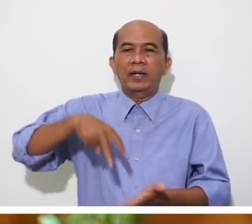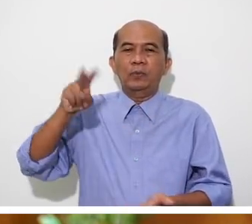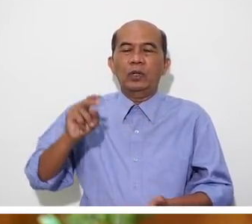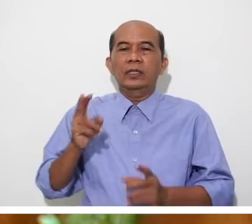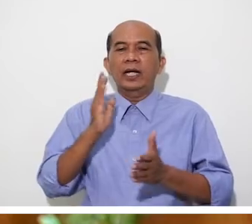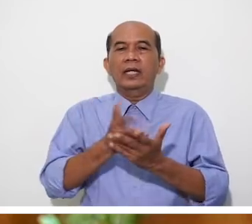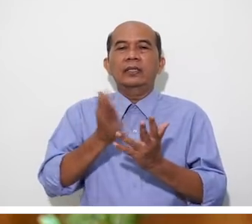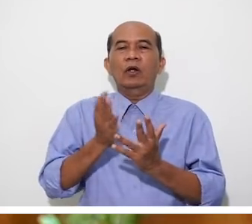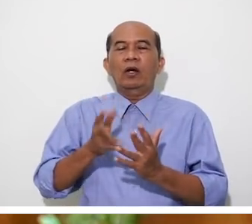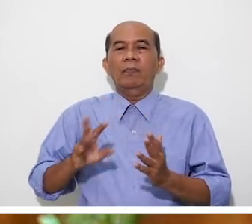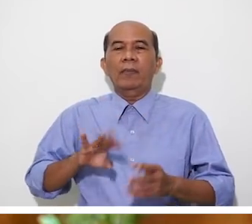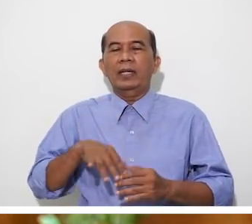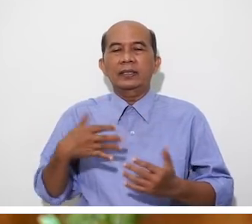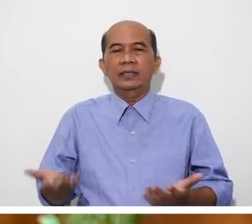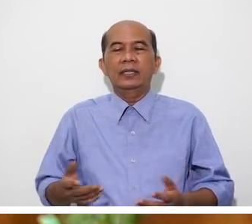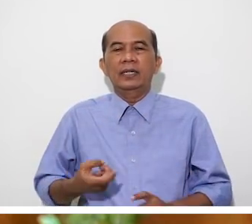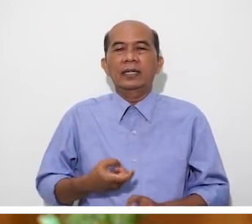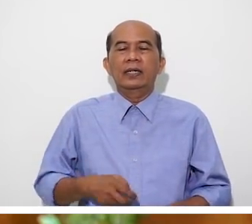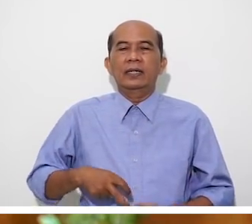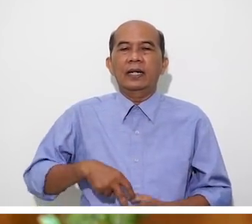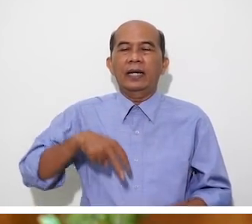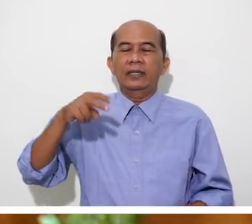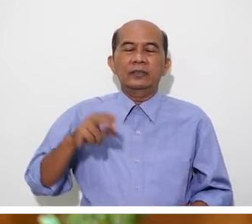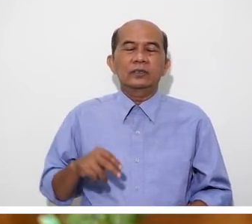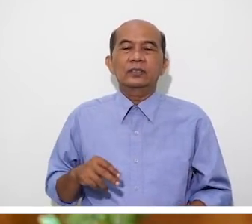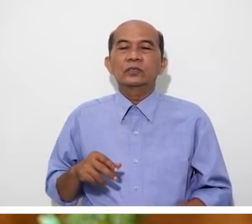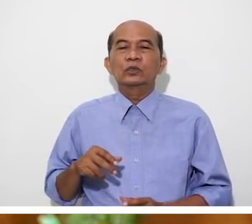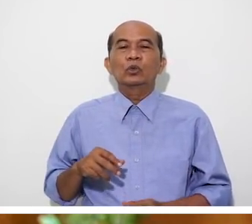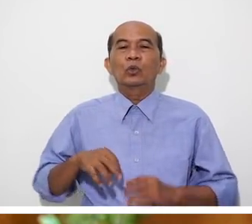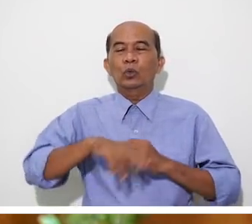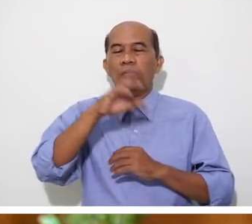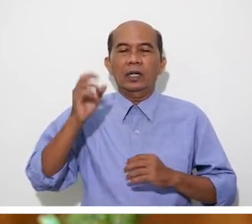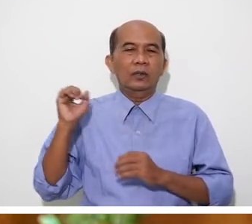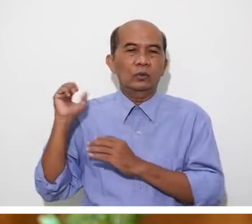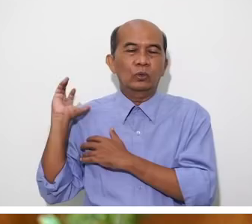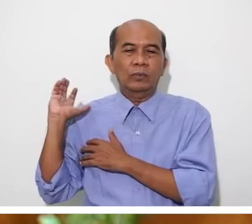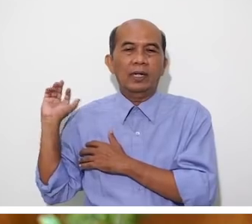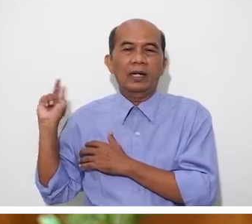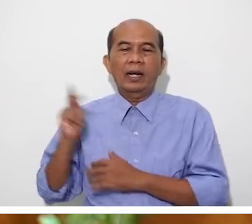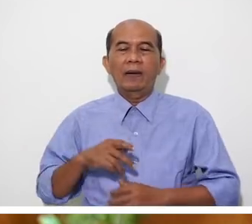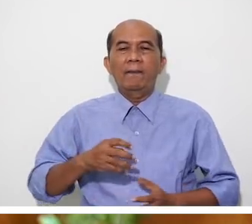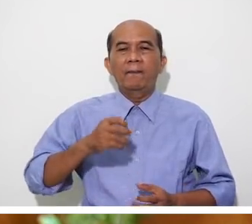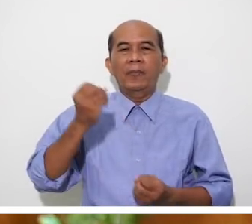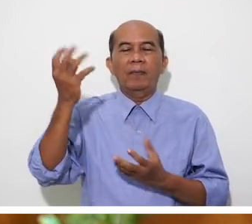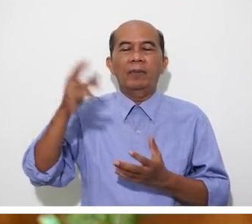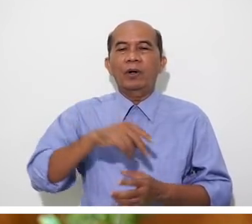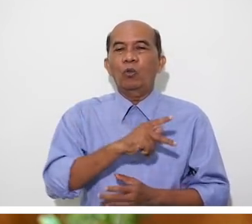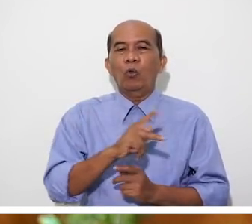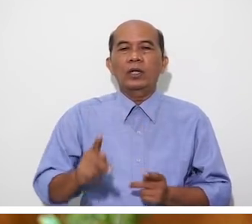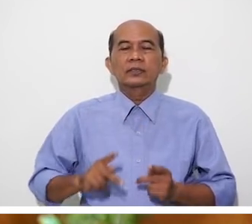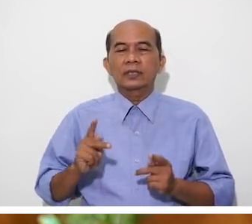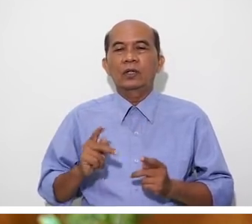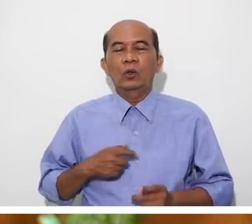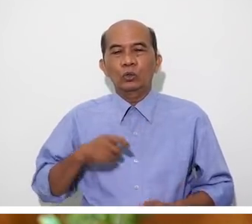orang mati. Naik ke surga, duduk di sebelah kanan Allah, Bapa yang Maha Kuasa. Dan dari sana ia akan datang